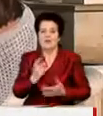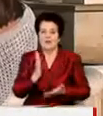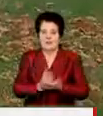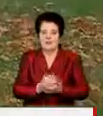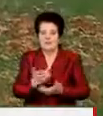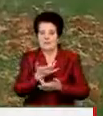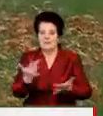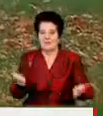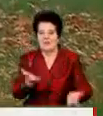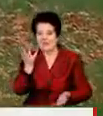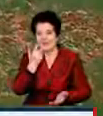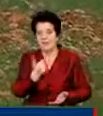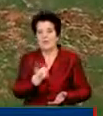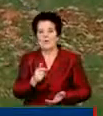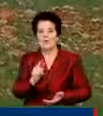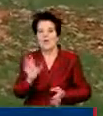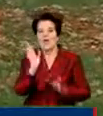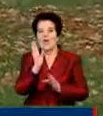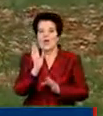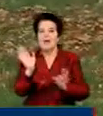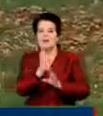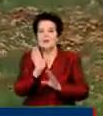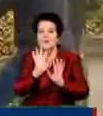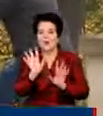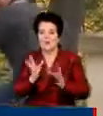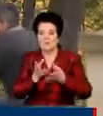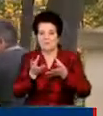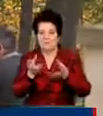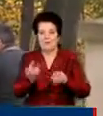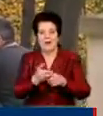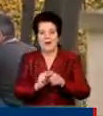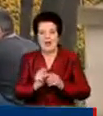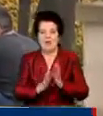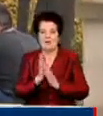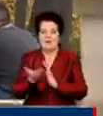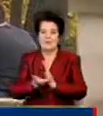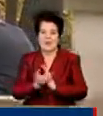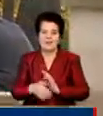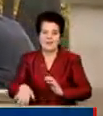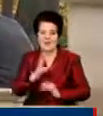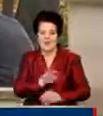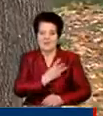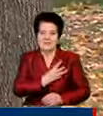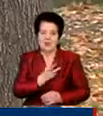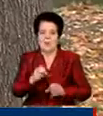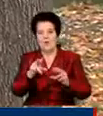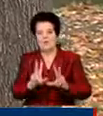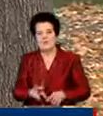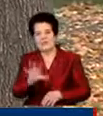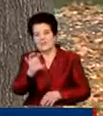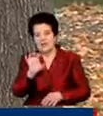splendidele culori cu care numai natura știe să înfrumusețeze vegetația. Iar fotografi se găsesc cu duiumul, fie că sunt profesioniști